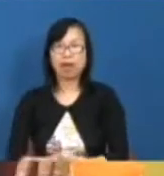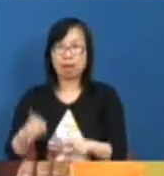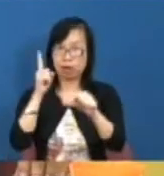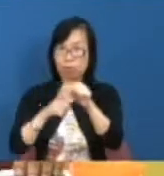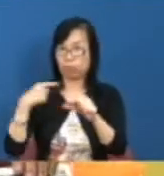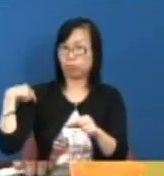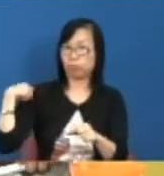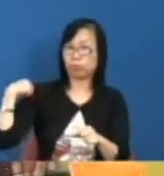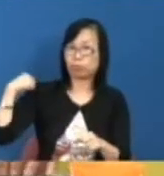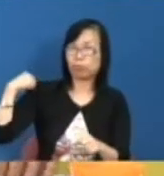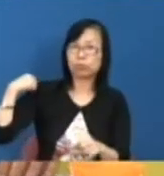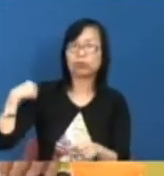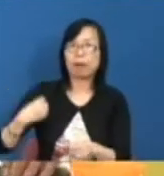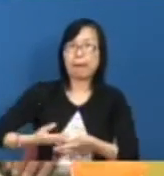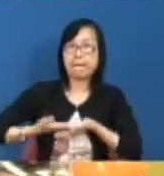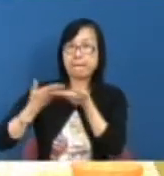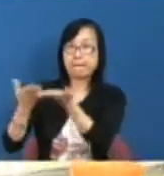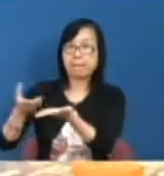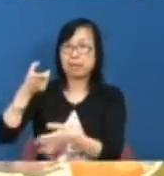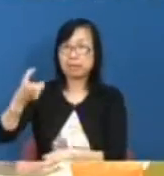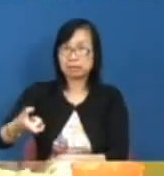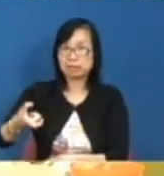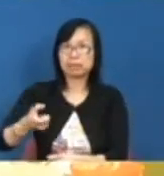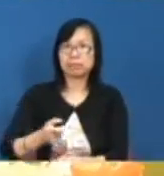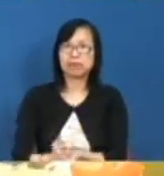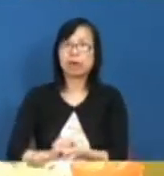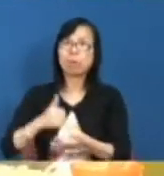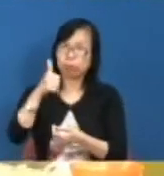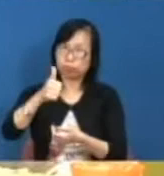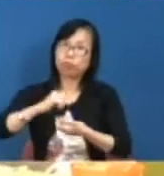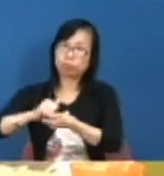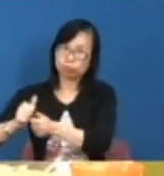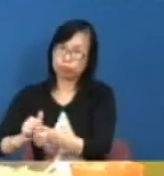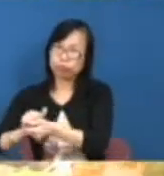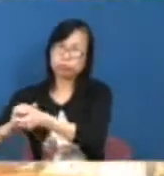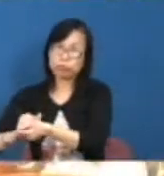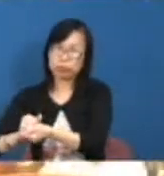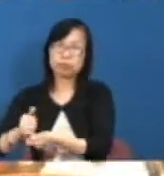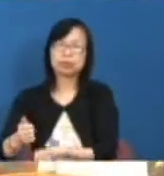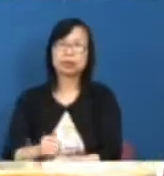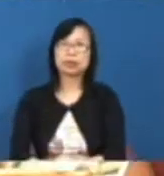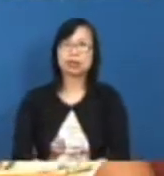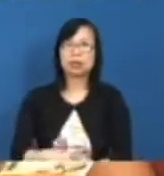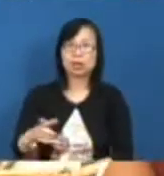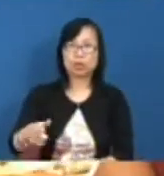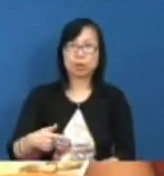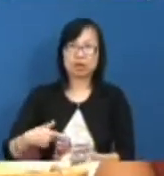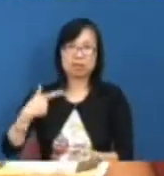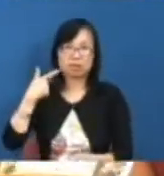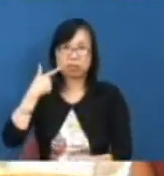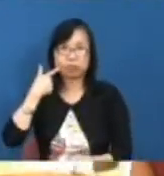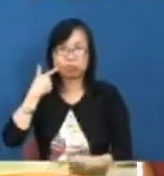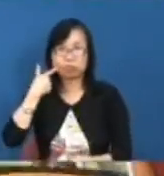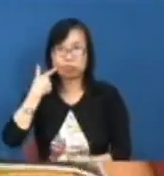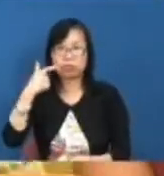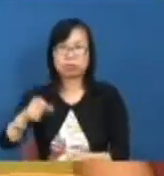黨俾錢嘅，即係同我哋友好嘅嗱。他就話要嚴懲我喎，佢打